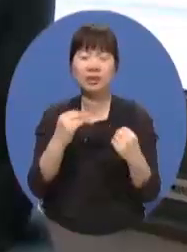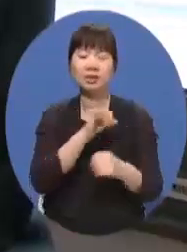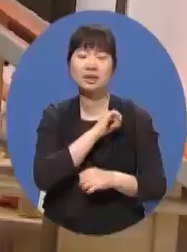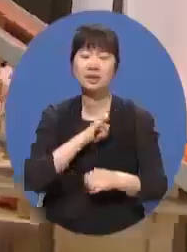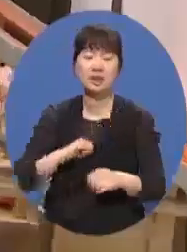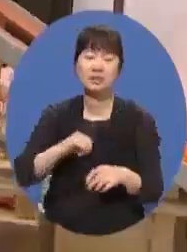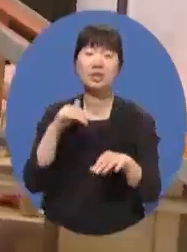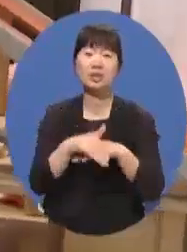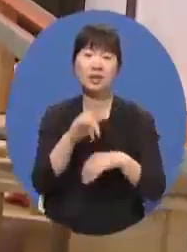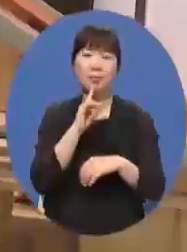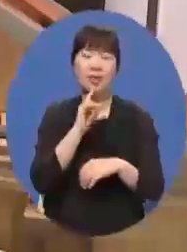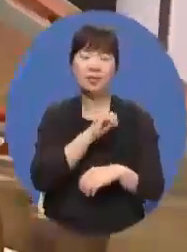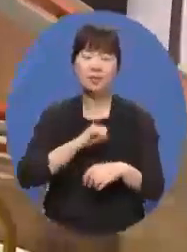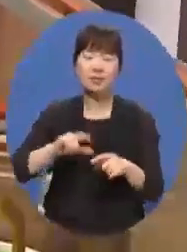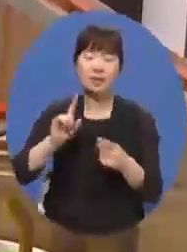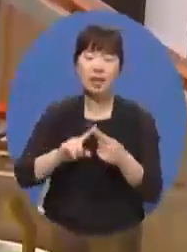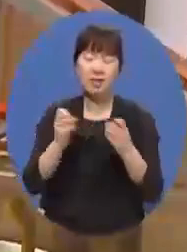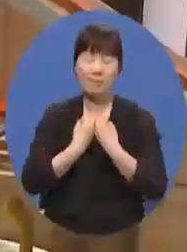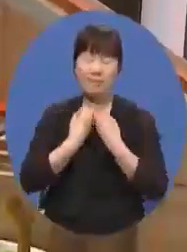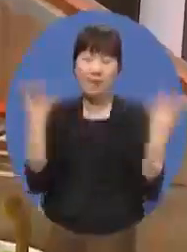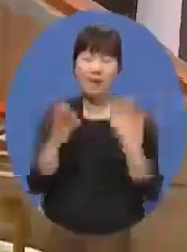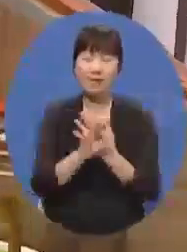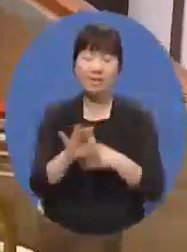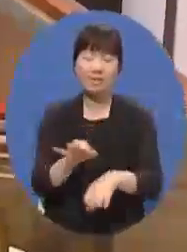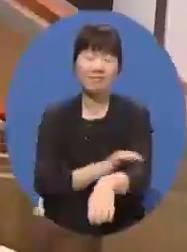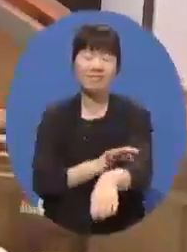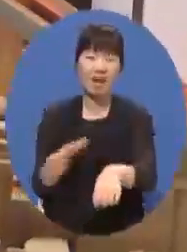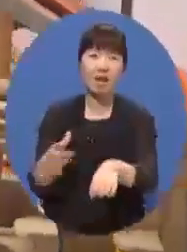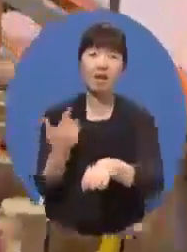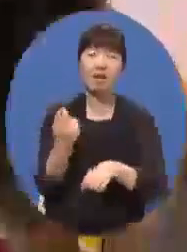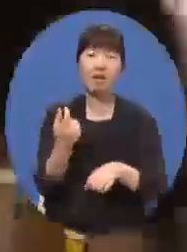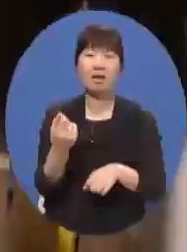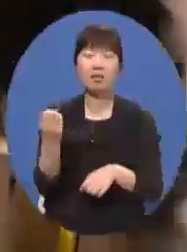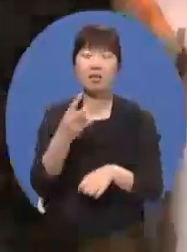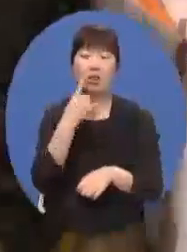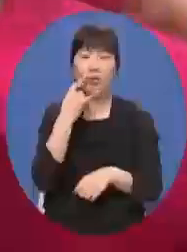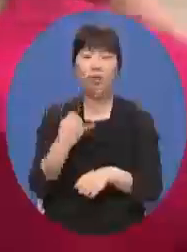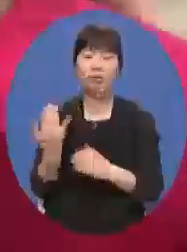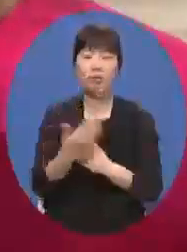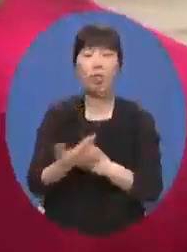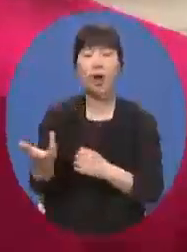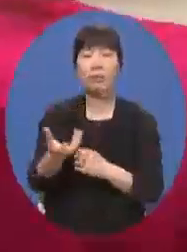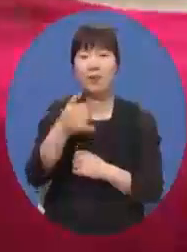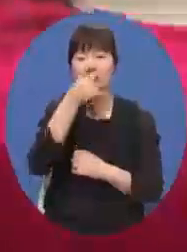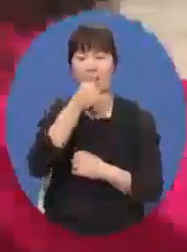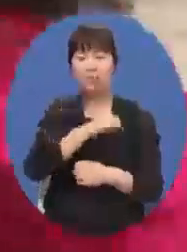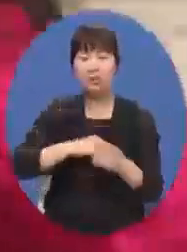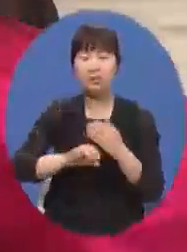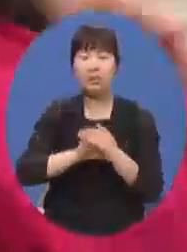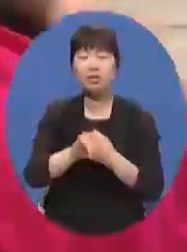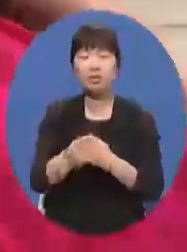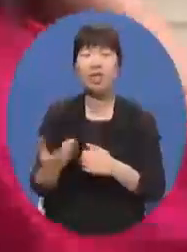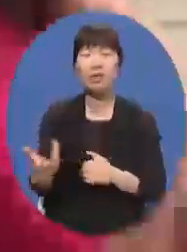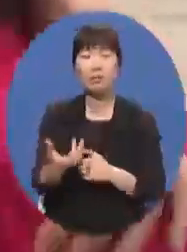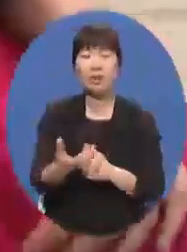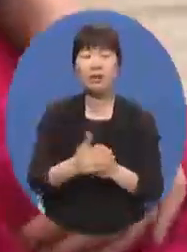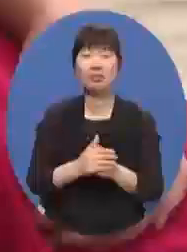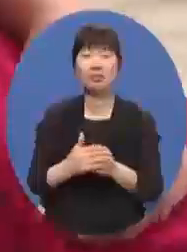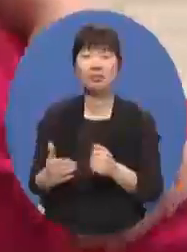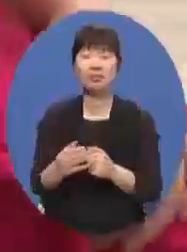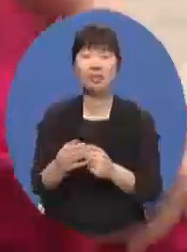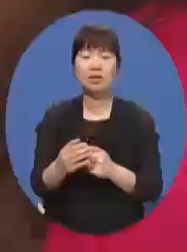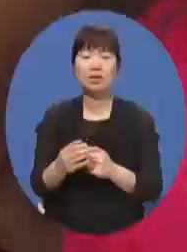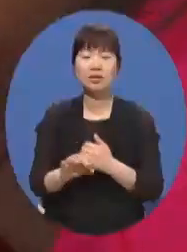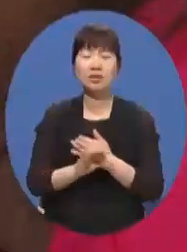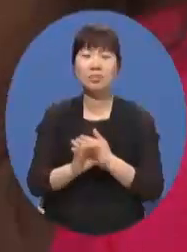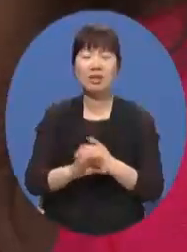참는 스타일이고요. 참다가 확 폭발하면 아, 귀찮아하는 네. 스타일이고 어머님도 몸이 자꾸 아파요. 참으면 네. 저렇게 아파지거든요. 아프고